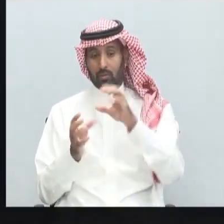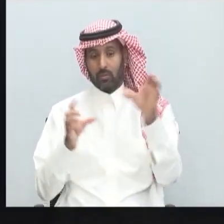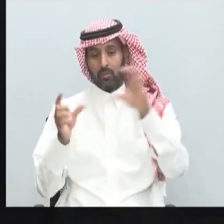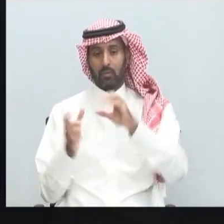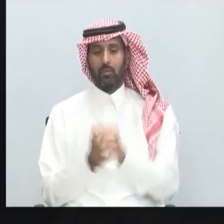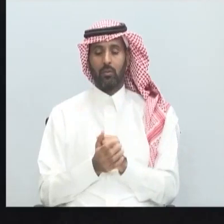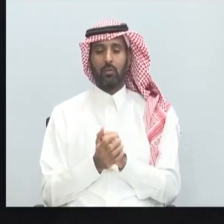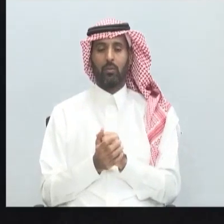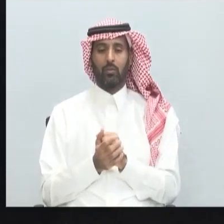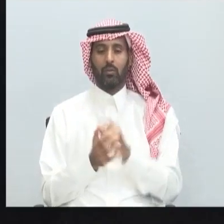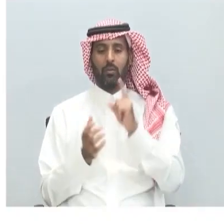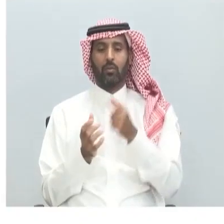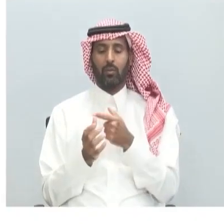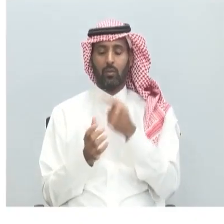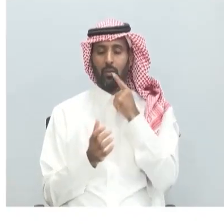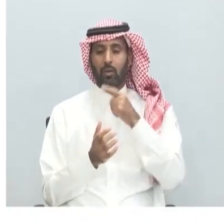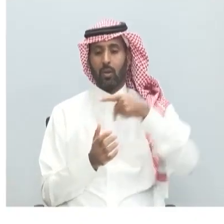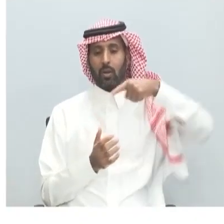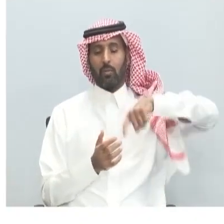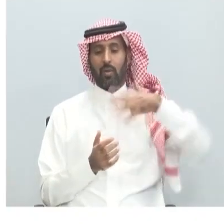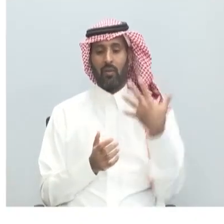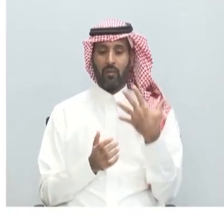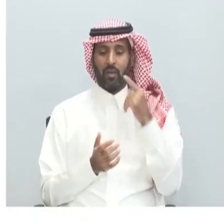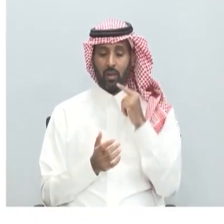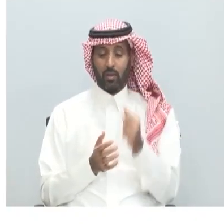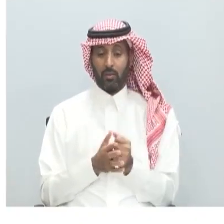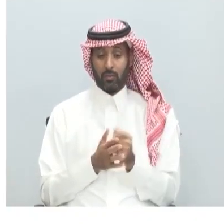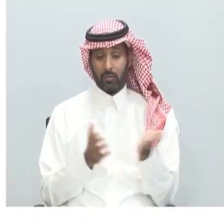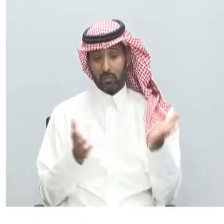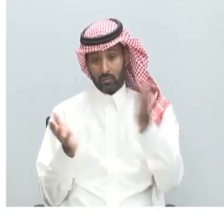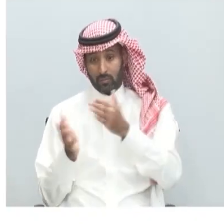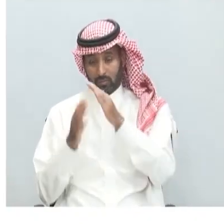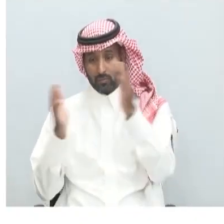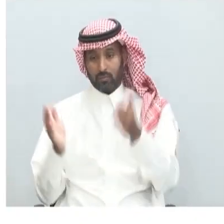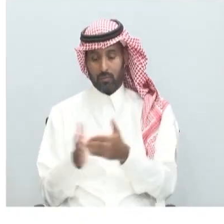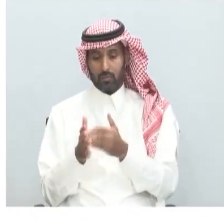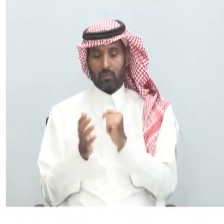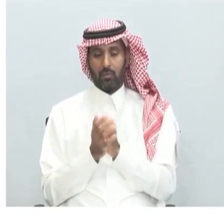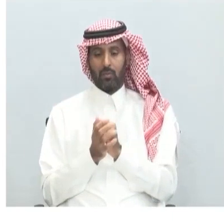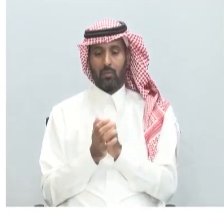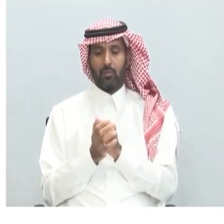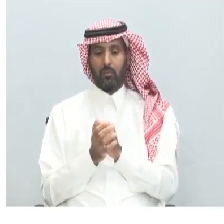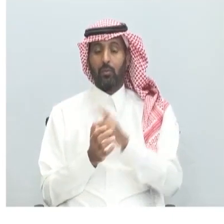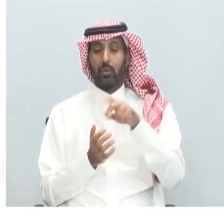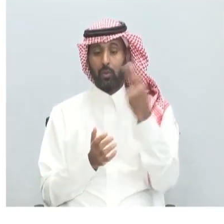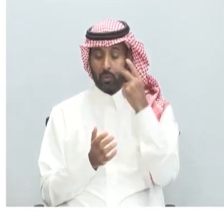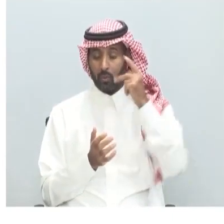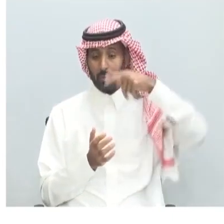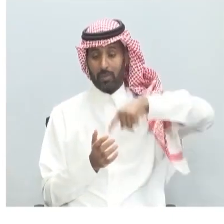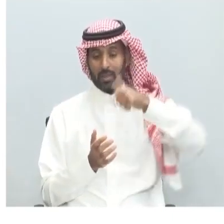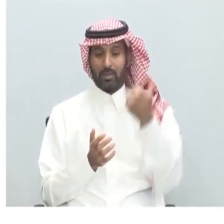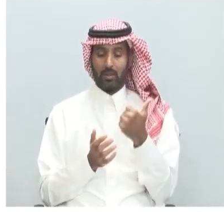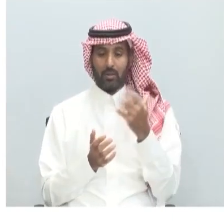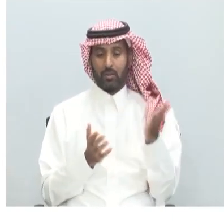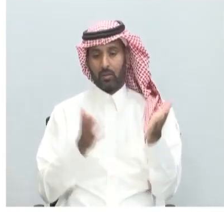لو كان لدي بي 5 انتقل للغرفه الثانيه لو كان لدي تو بي سكس